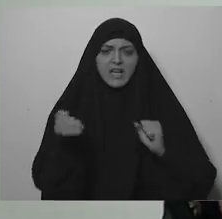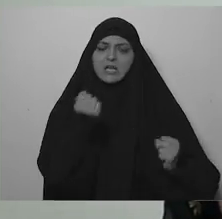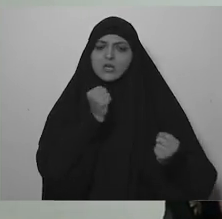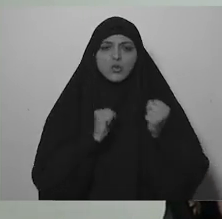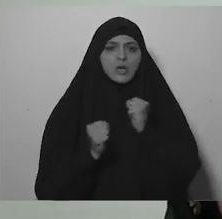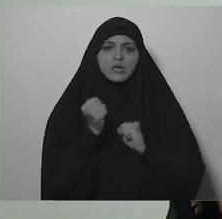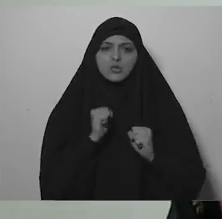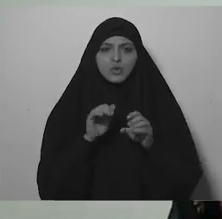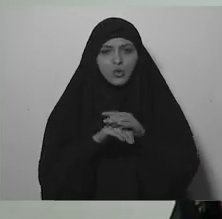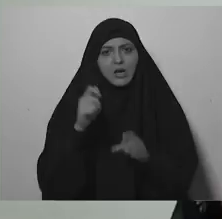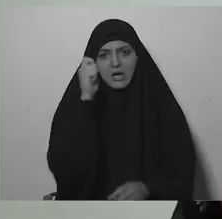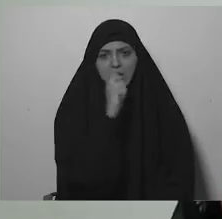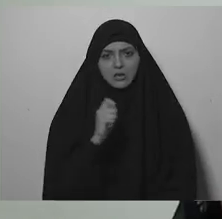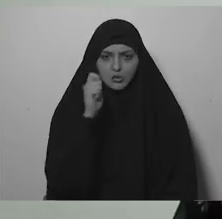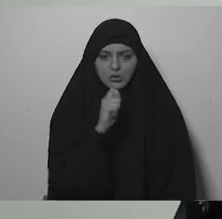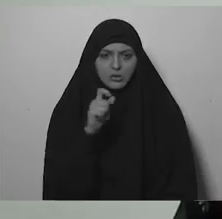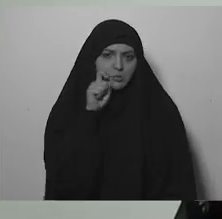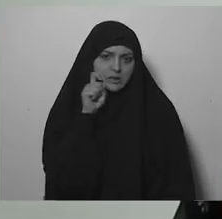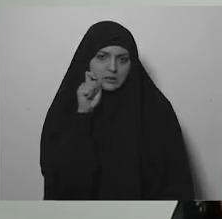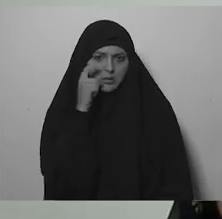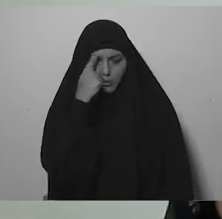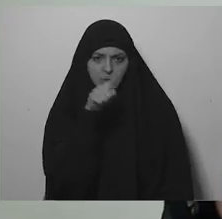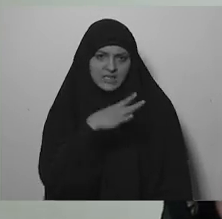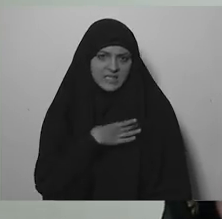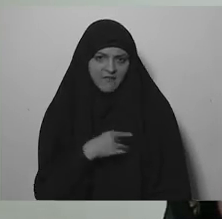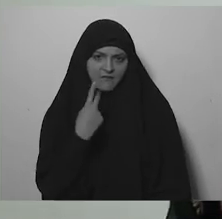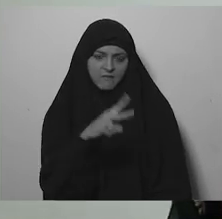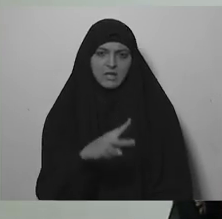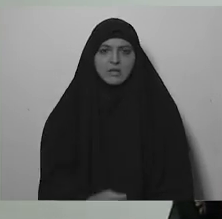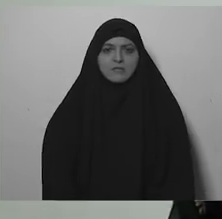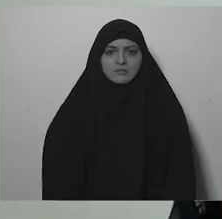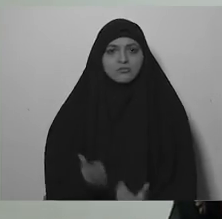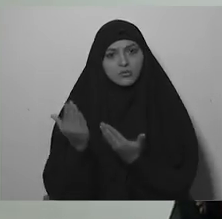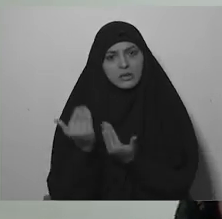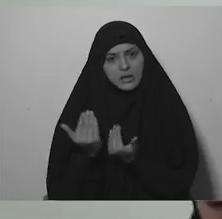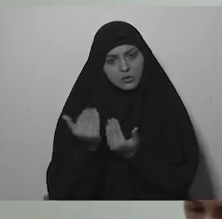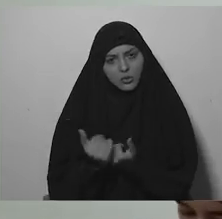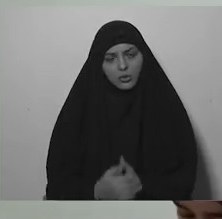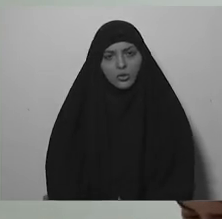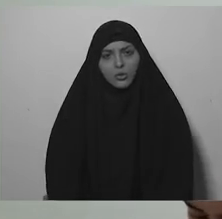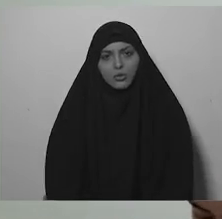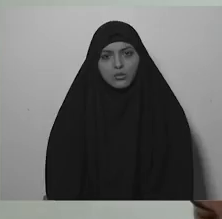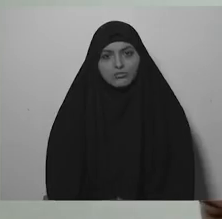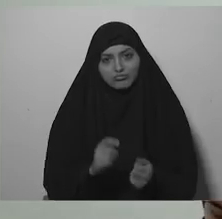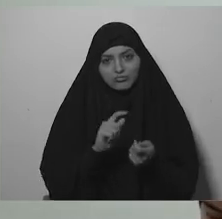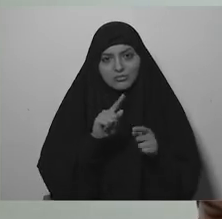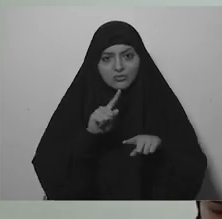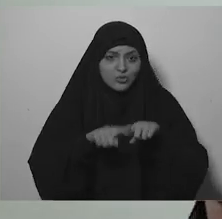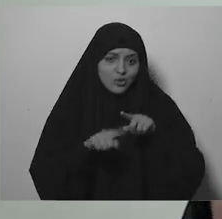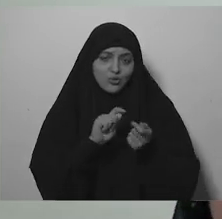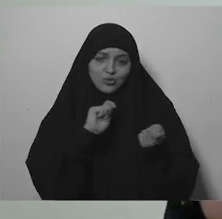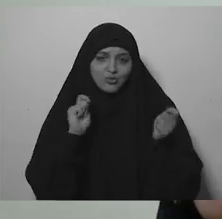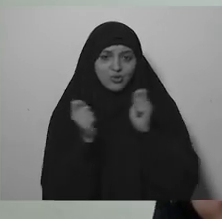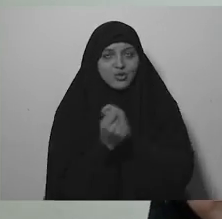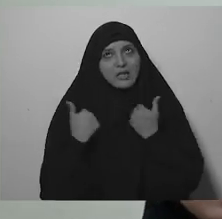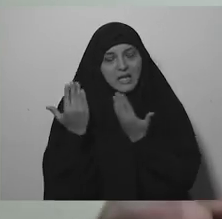faire la rééducation dans une association de rééducation pour elle. Et on attend que les choses